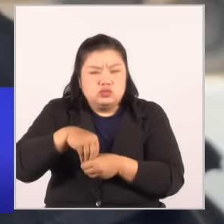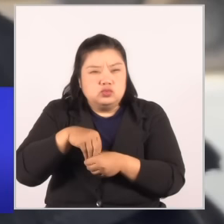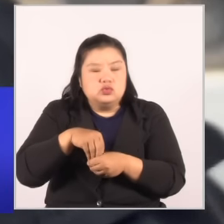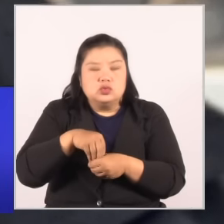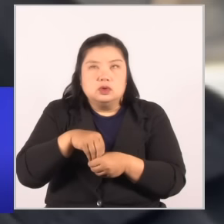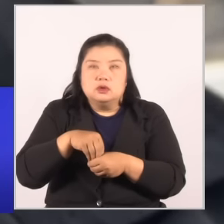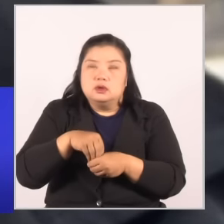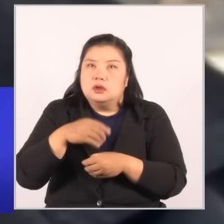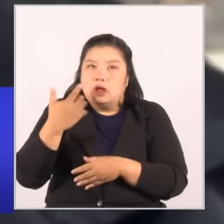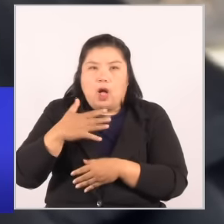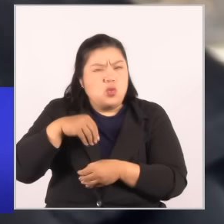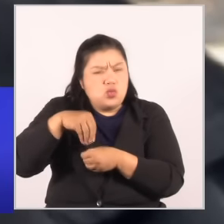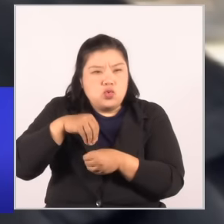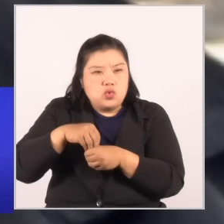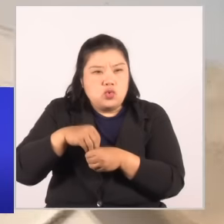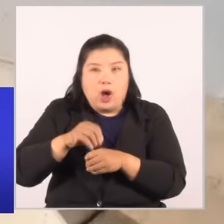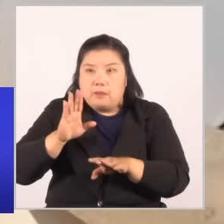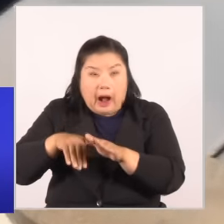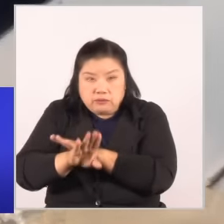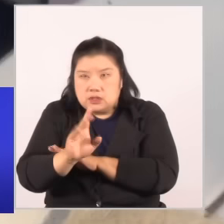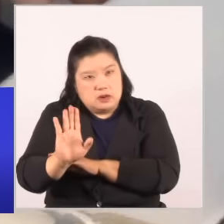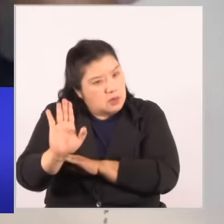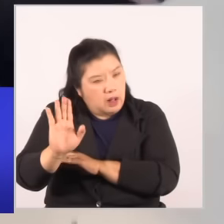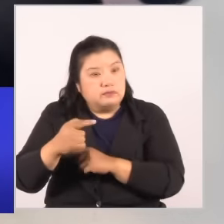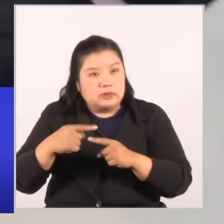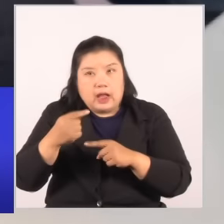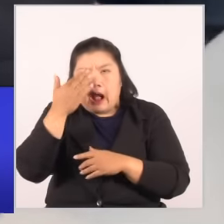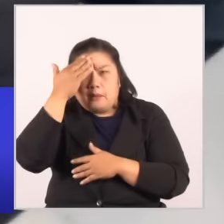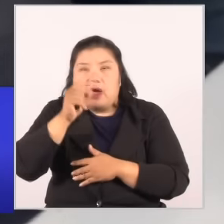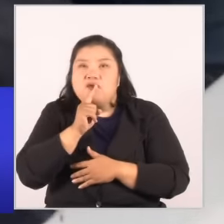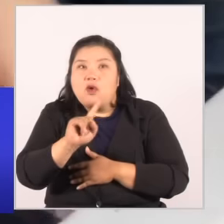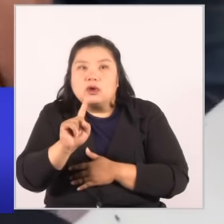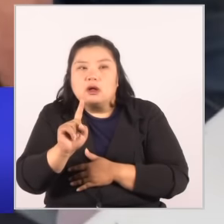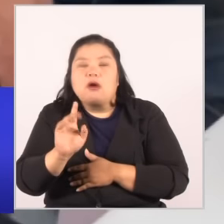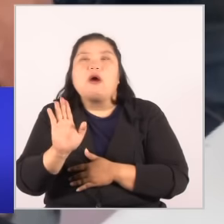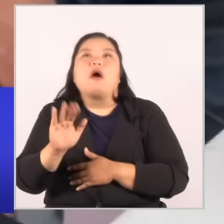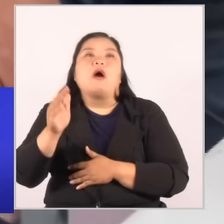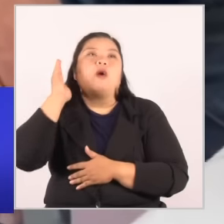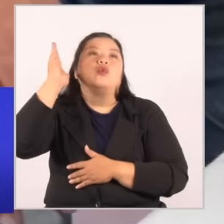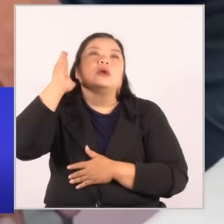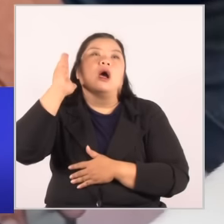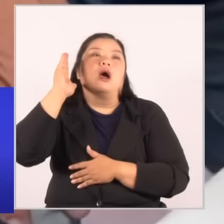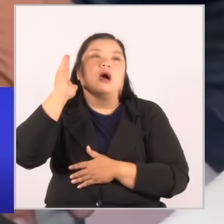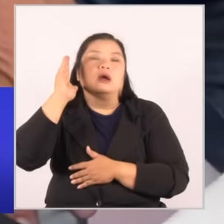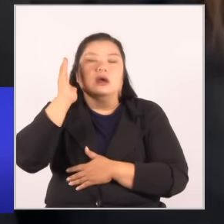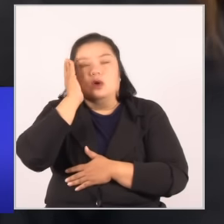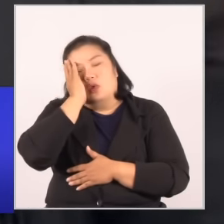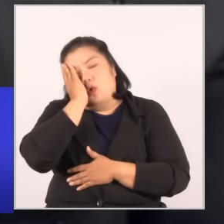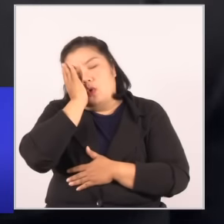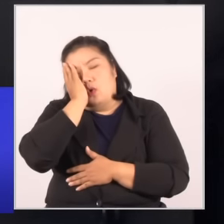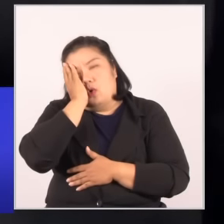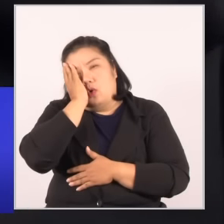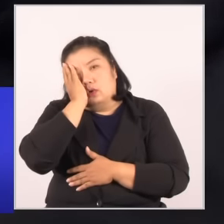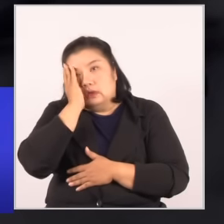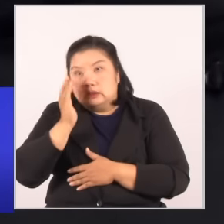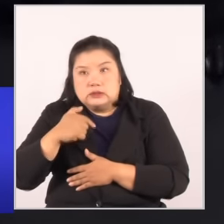ครับไม่ให้ไปไหนให้อยู่แต่ในห้องที่เข้ามาแจ้งความได้เพราะอาศัยที่ผู้ชายเนี่ยนอนหลับในห้องแล้วก็หนี